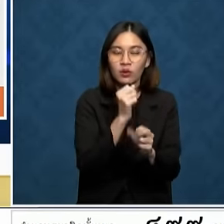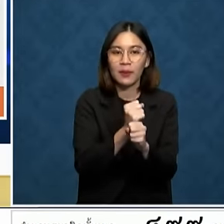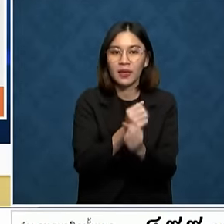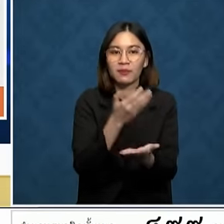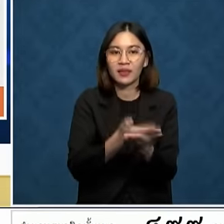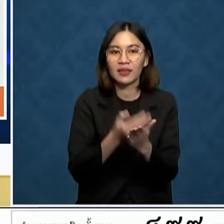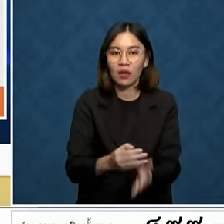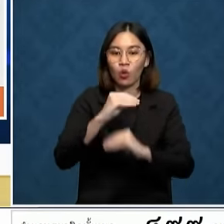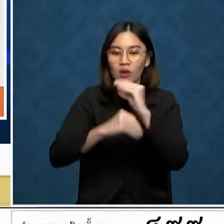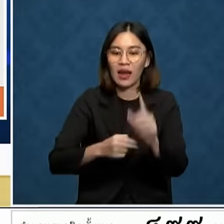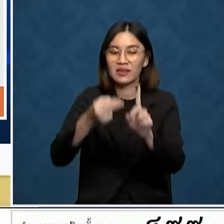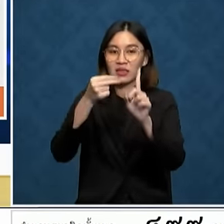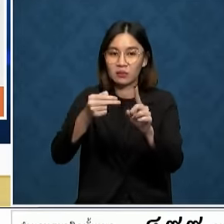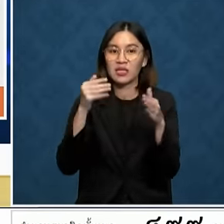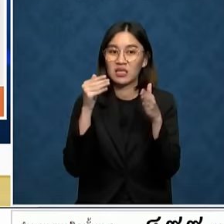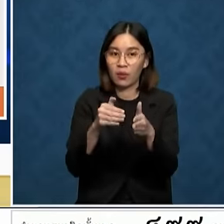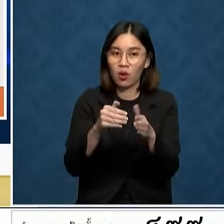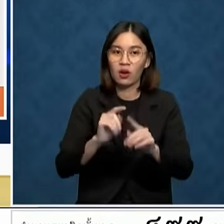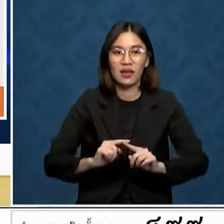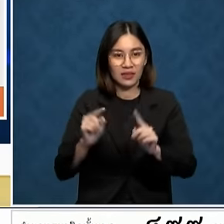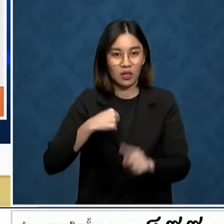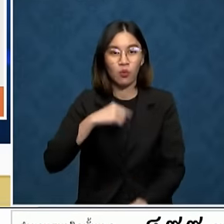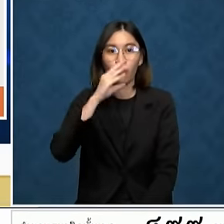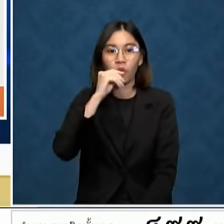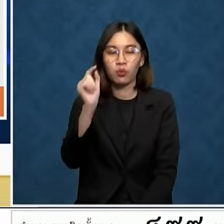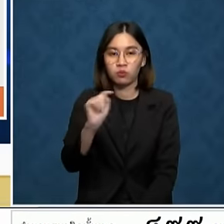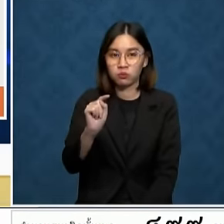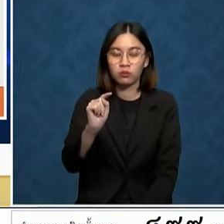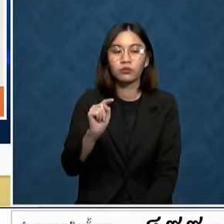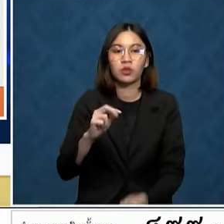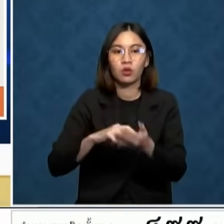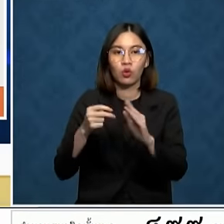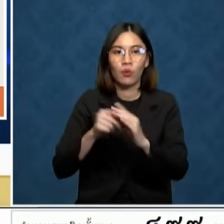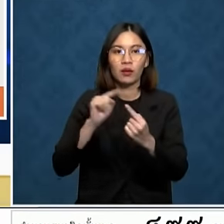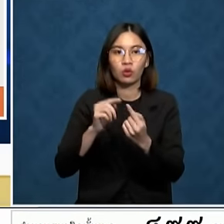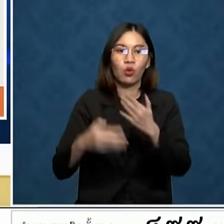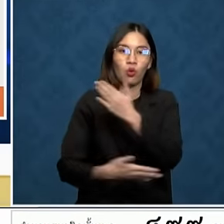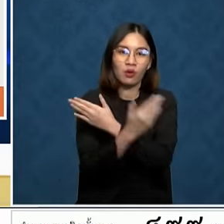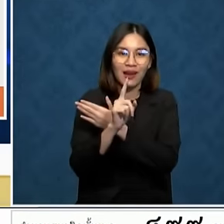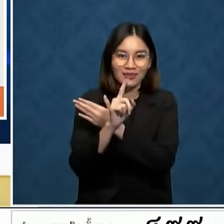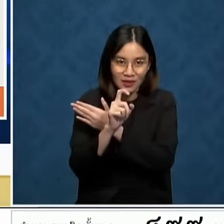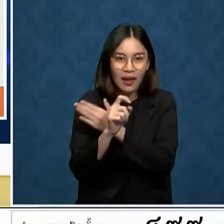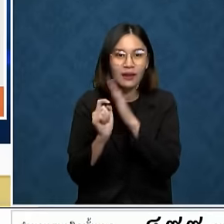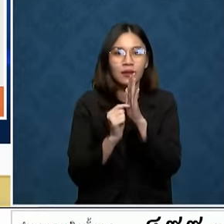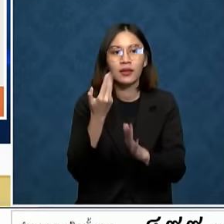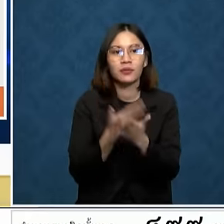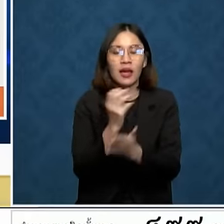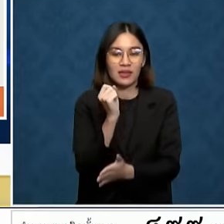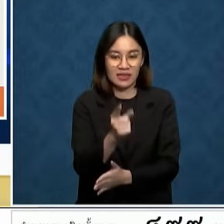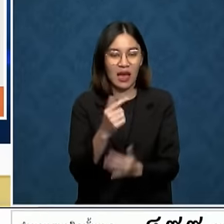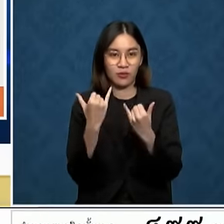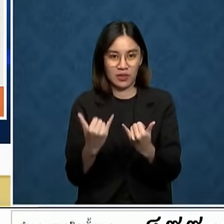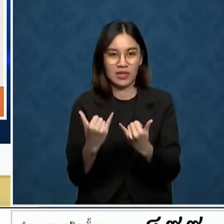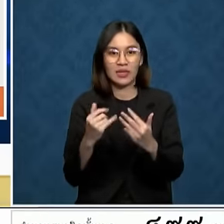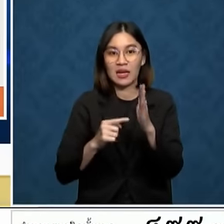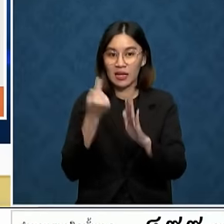เป็การเฉพาะแต่ราคาทผมกลงพูดถนั้นครับก็ยงหมายถงค่าเสยอกาสทเราต้เริ่มจ่ายตแต่วัี้ครั